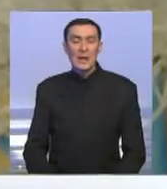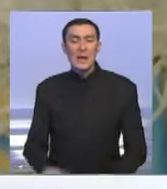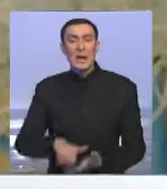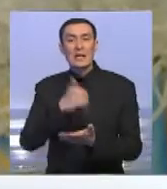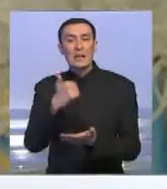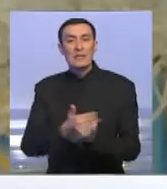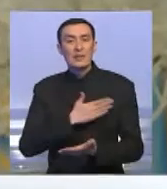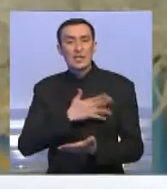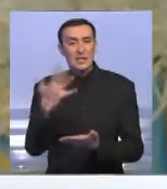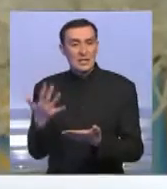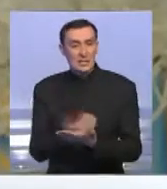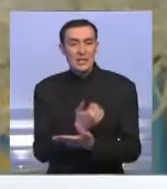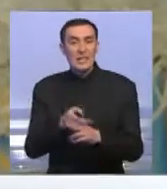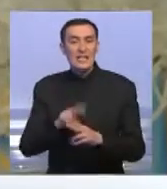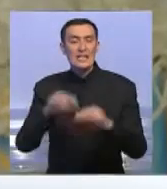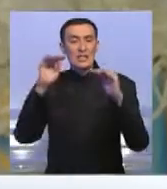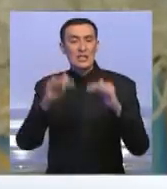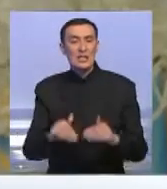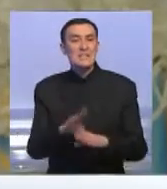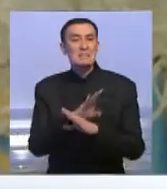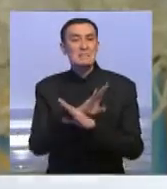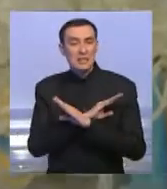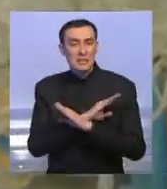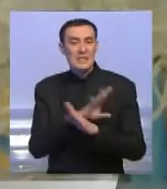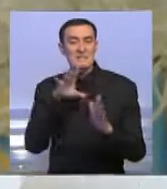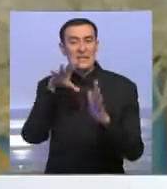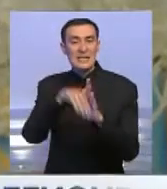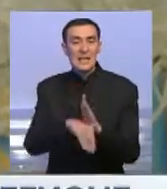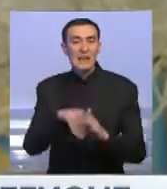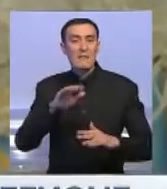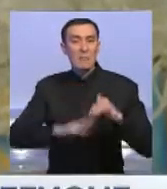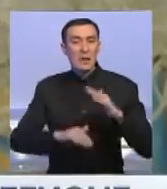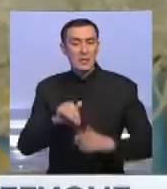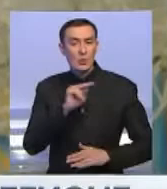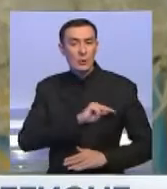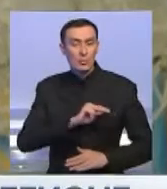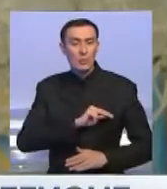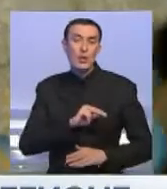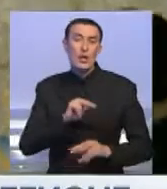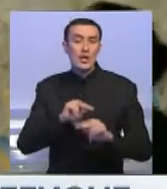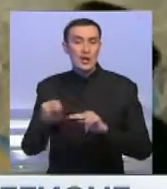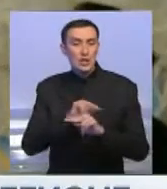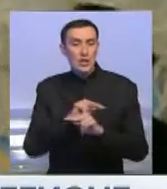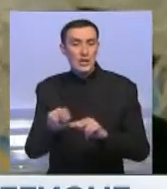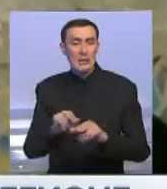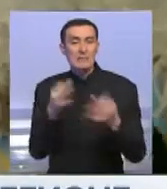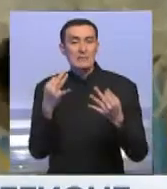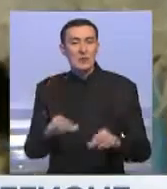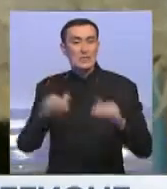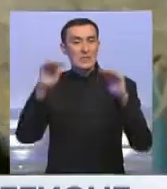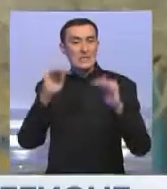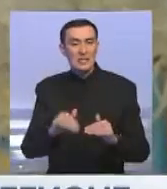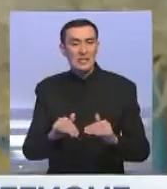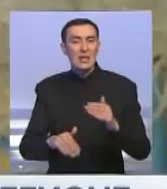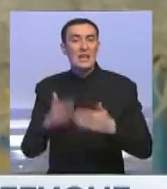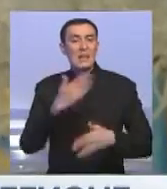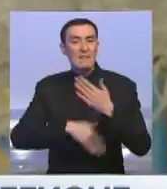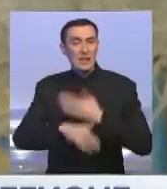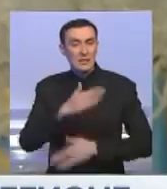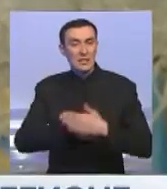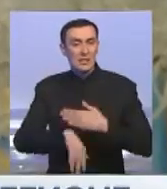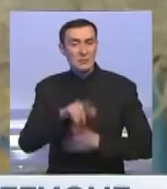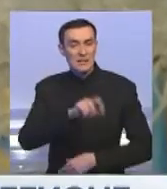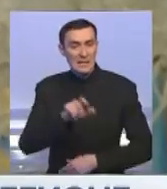Главное наше достижение – это снижение смертности и внедрение в практику методов лечения, позволяющих снизить риск инвалидности